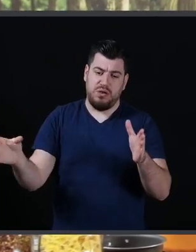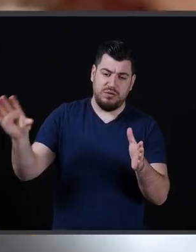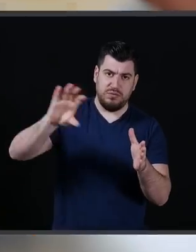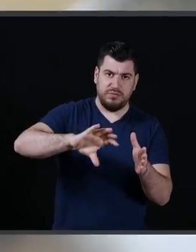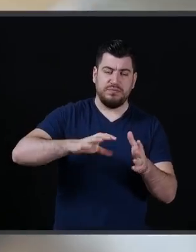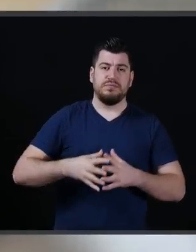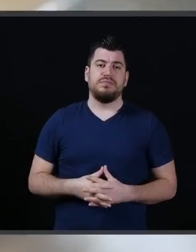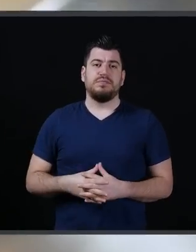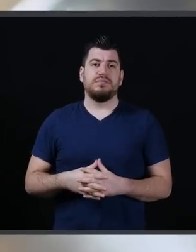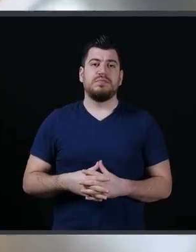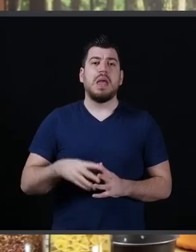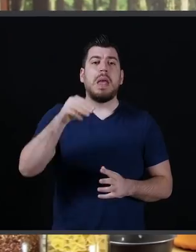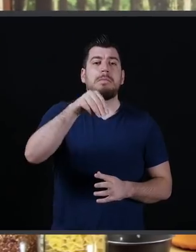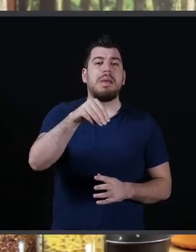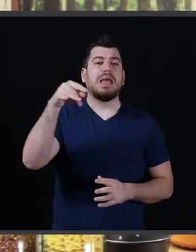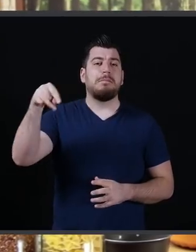powder